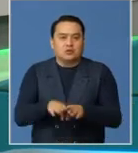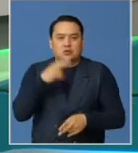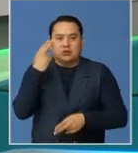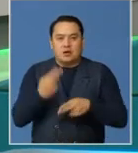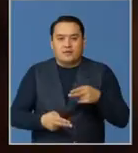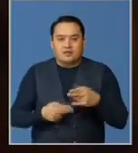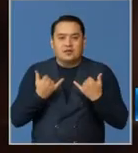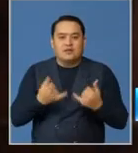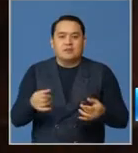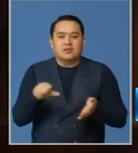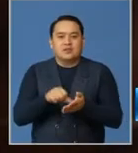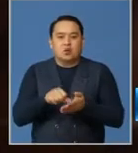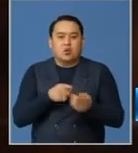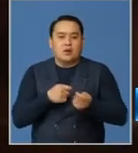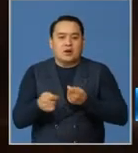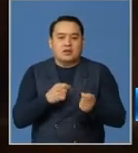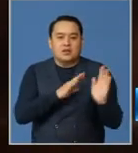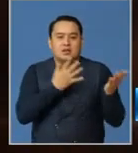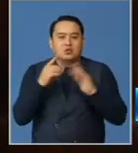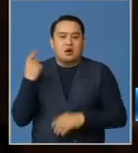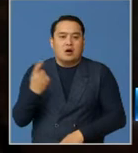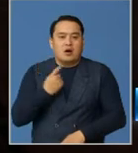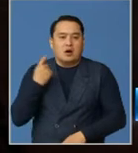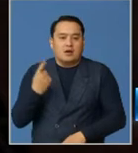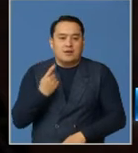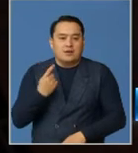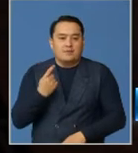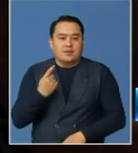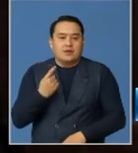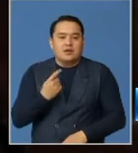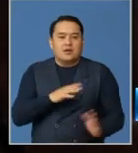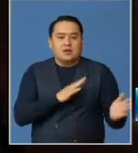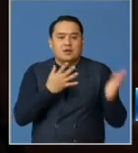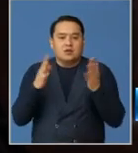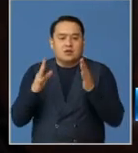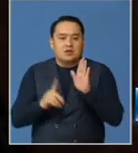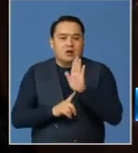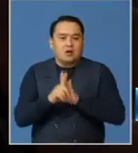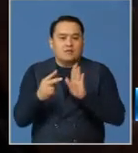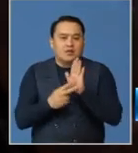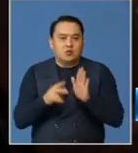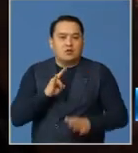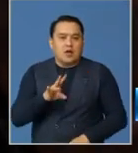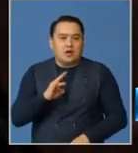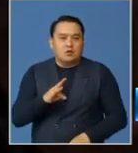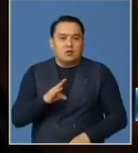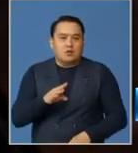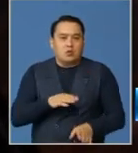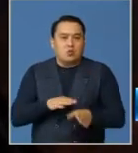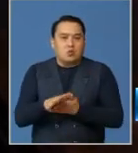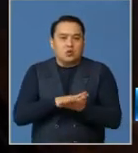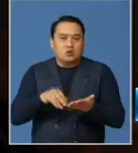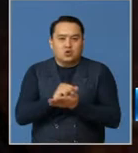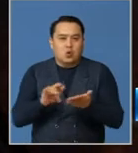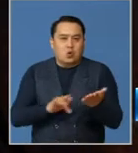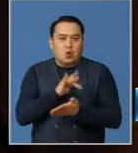этом сообщили представители управления лесного хозяйства и пожарной охраны. Стихия, разбушевавшаяся 8 ноября, уничтожила город Парадайз